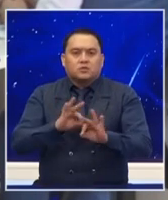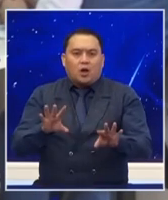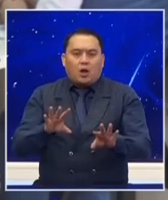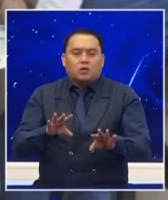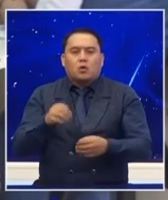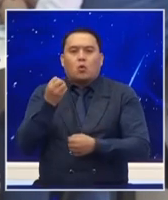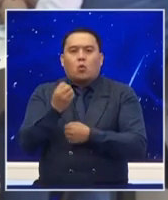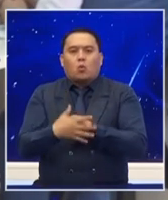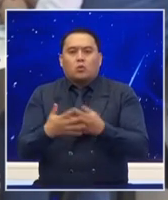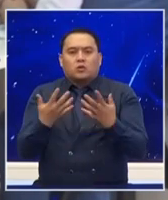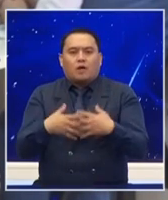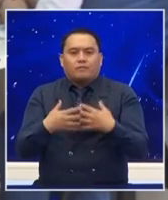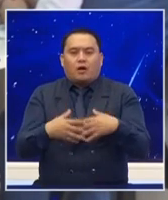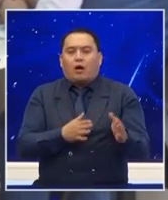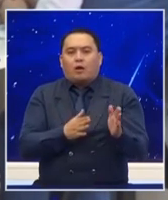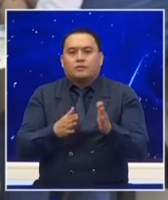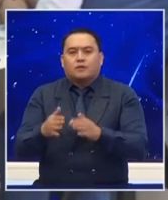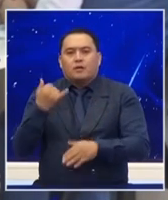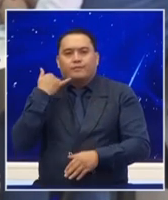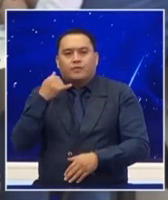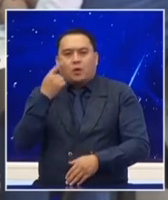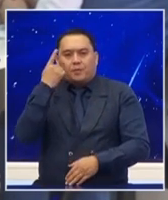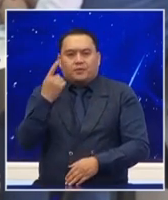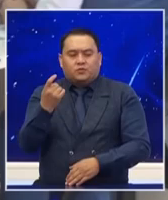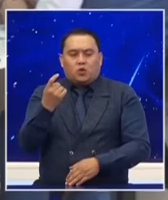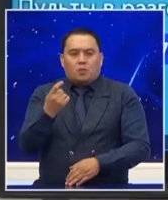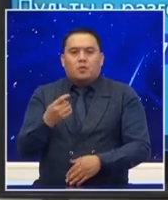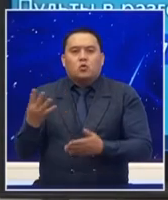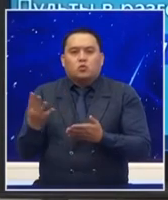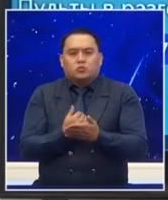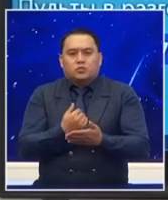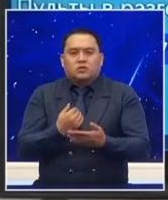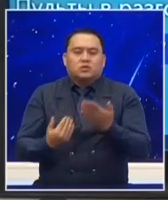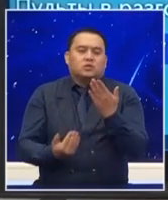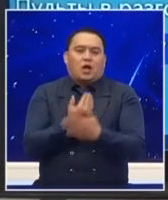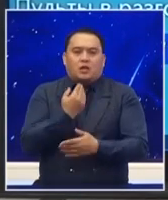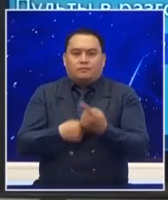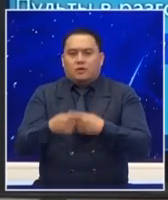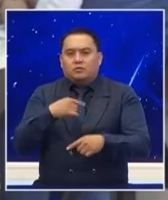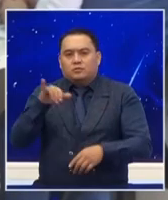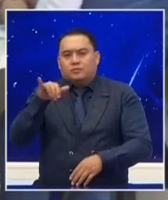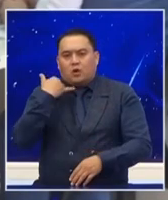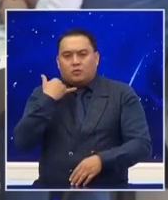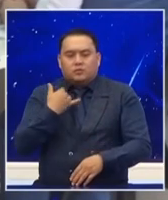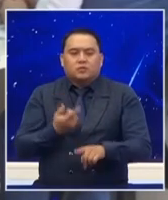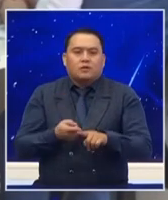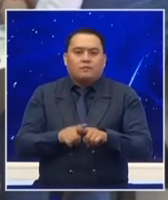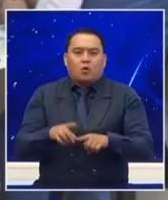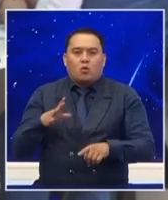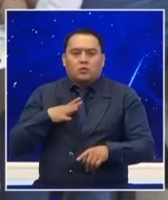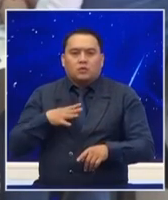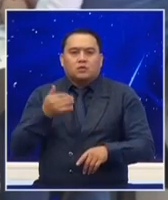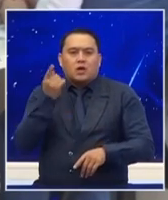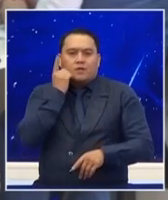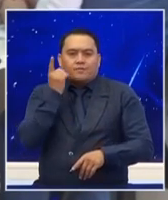Бірақ орталықтандырылған жүйемізге артынша хабарлама түсіп отырады. Біз үлгергенімізше олармен хабарласудың амалдарын жасаймыз. Мұндай